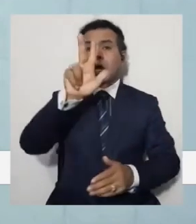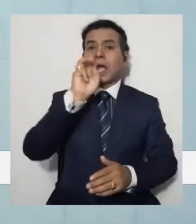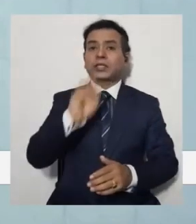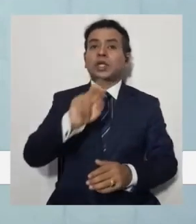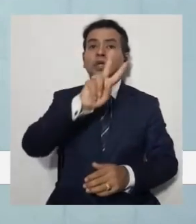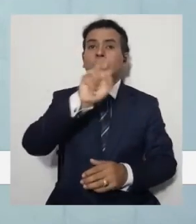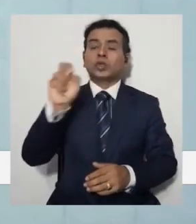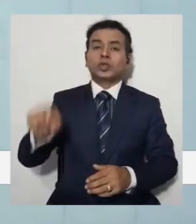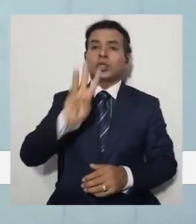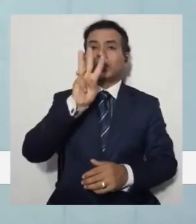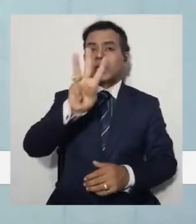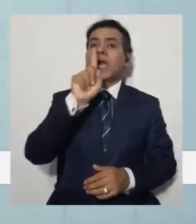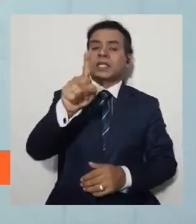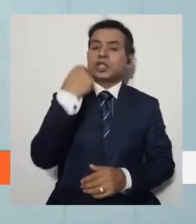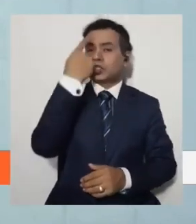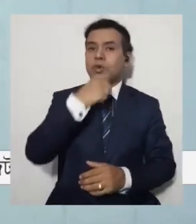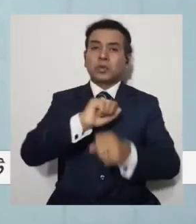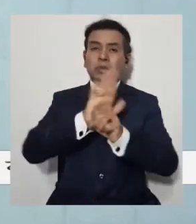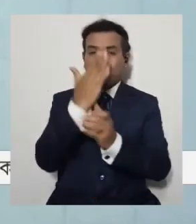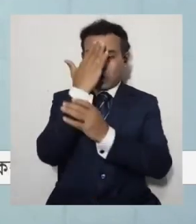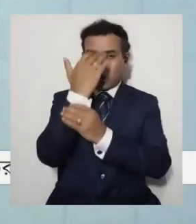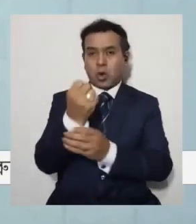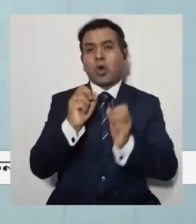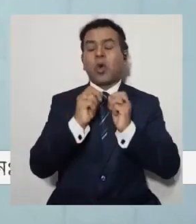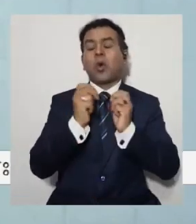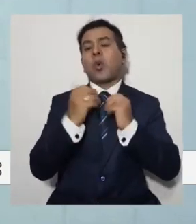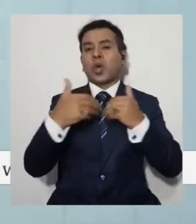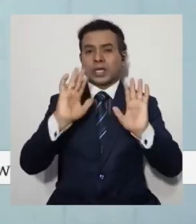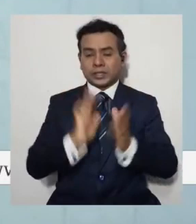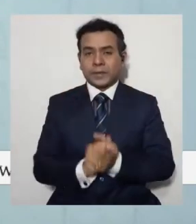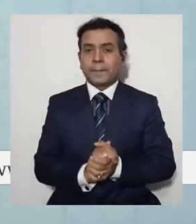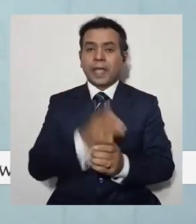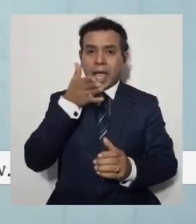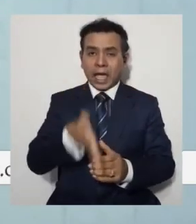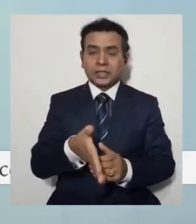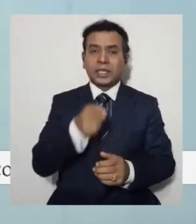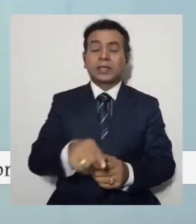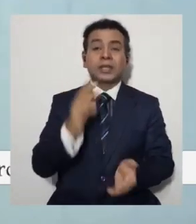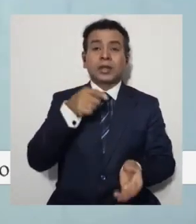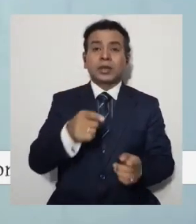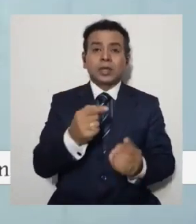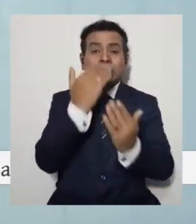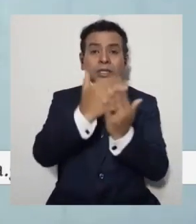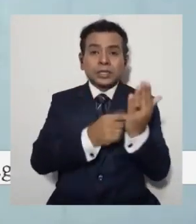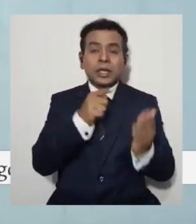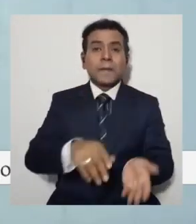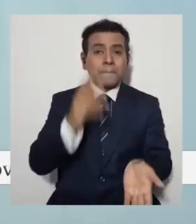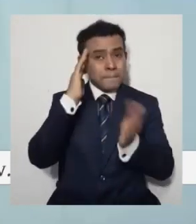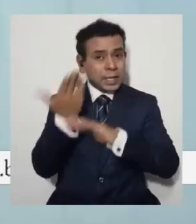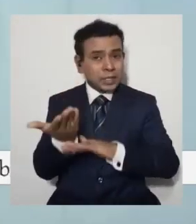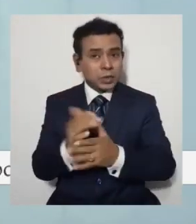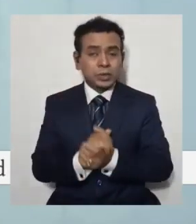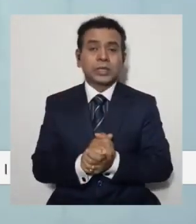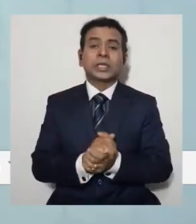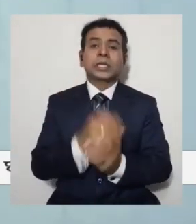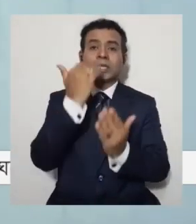আমরা আজকেও আমাদের তালিকায় মৃত্যু আছে, তবে আজকের মৃত্যুর তালিকাটা আগের দিনের তুলনায় কম। আজকে